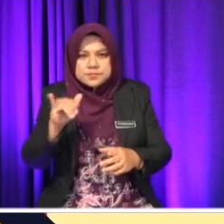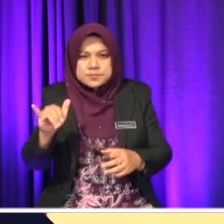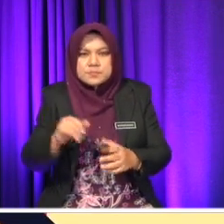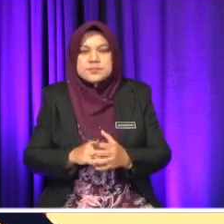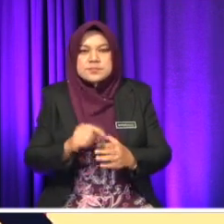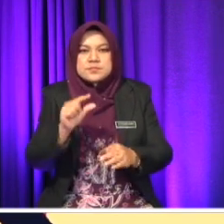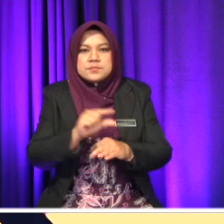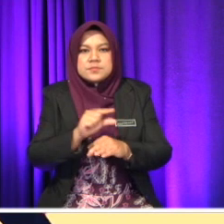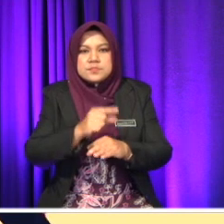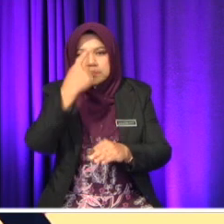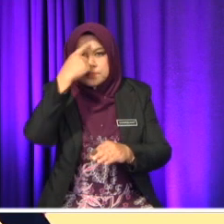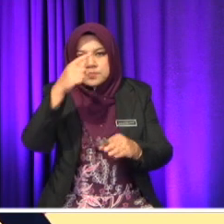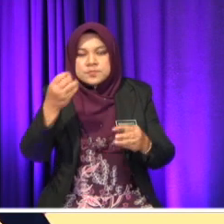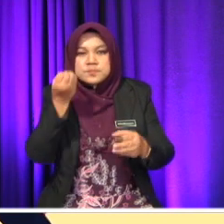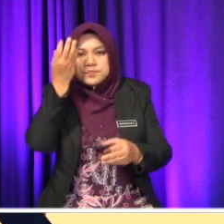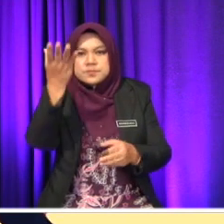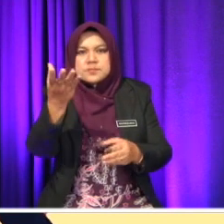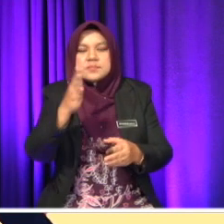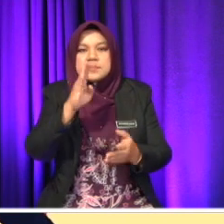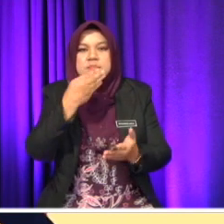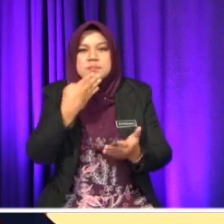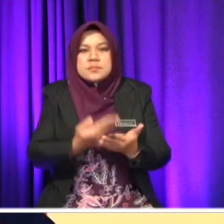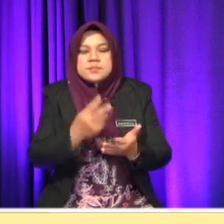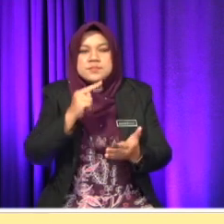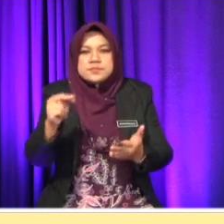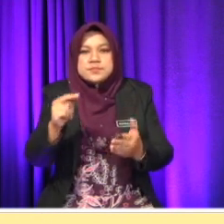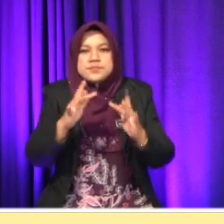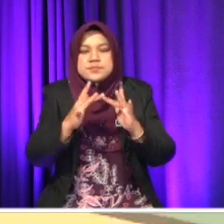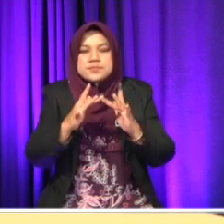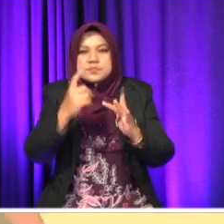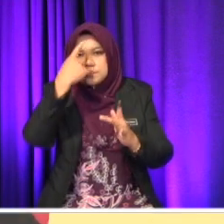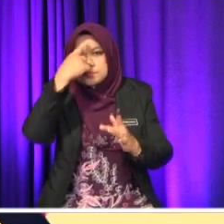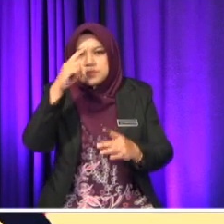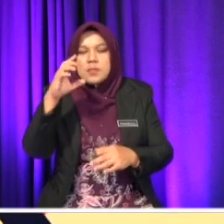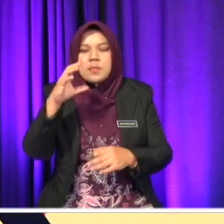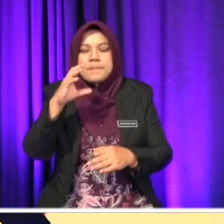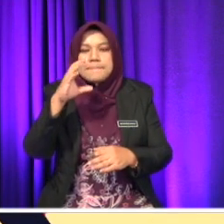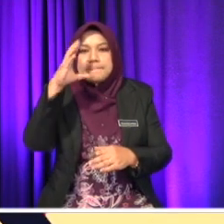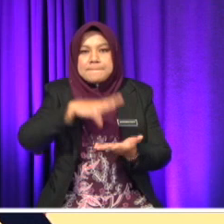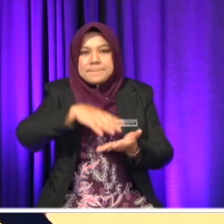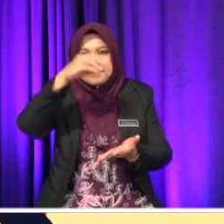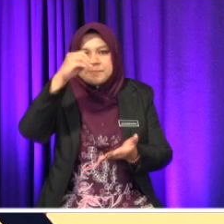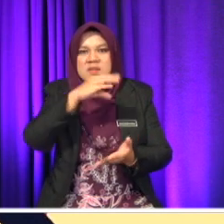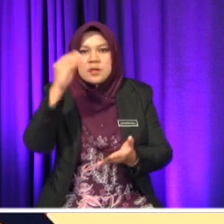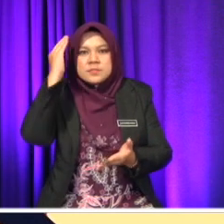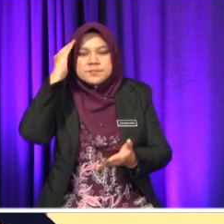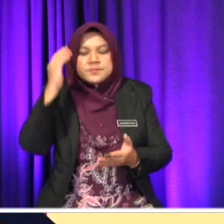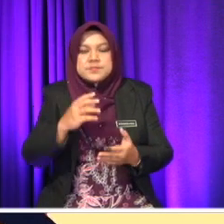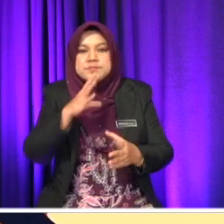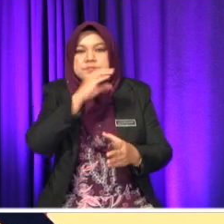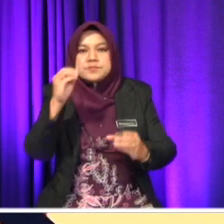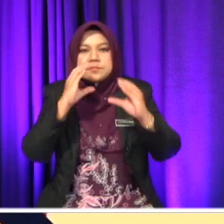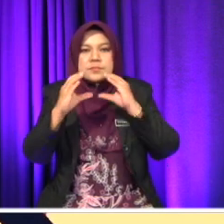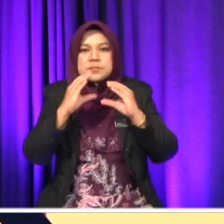untuk mengibarkan kebaikan mengeksplorasi kegunaan internet untuk pembelajaran dan pengetahuan alam serta dapat berkomunikasi